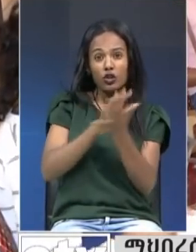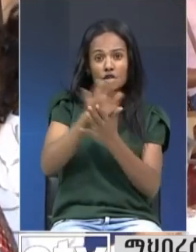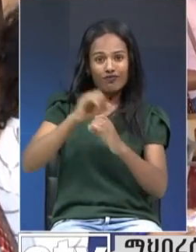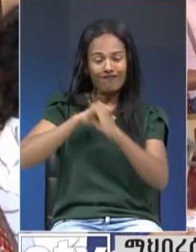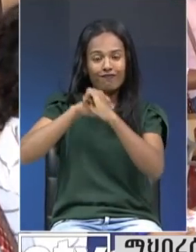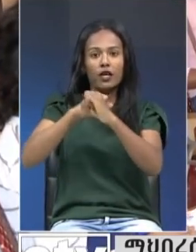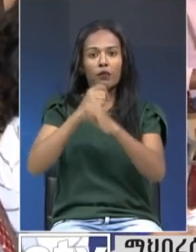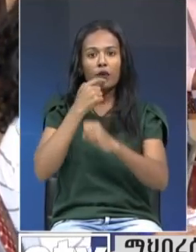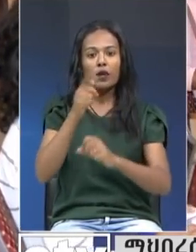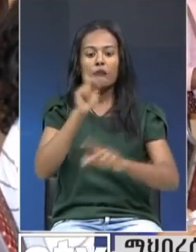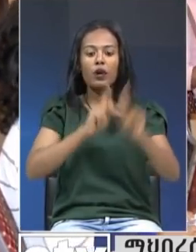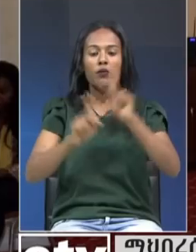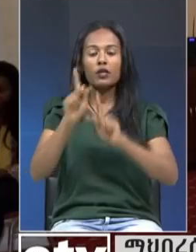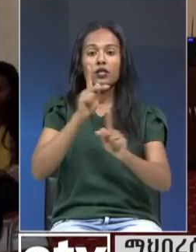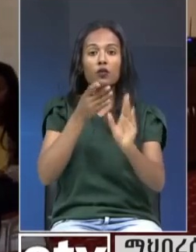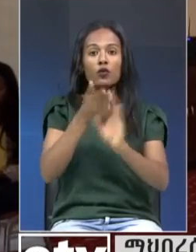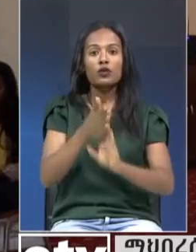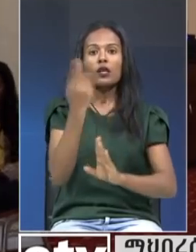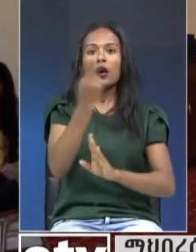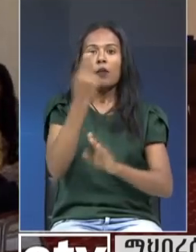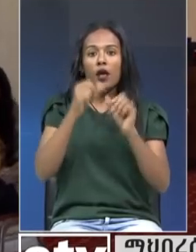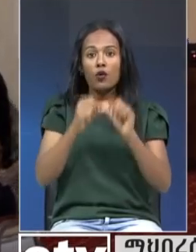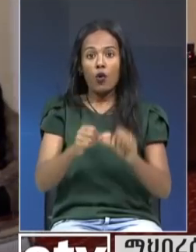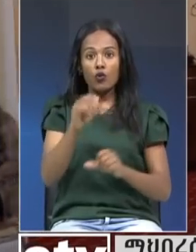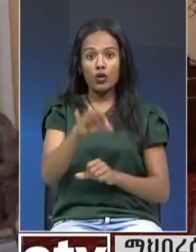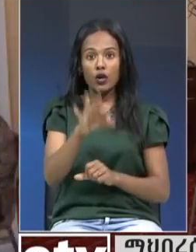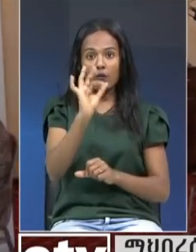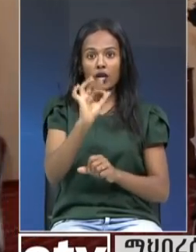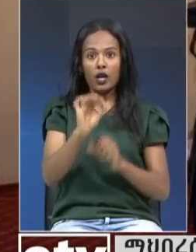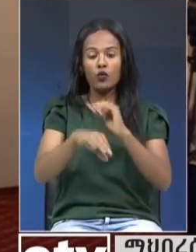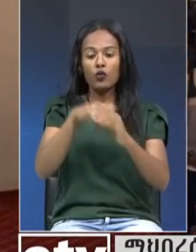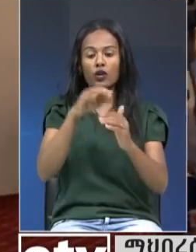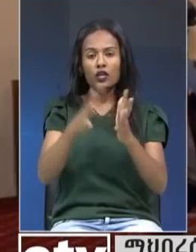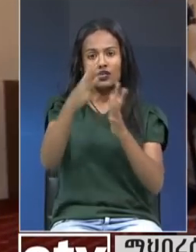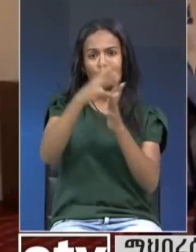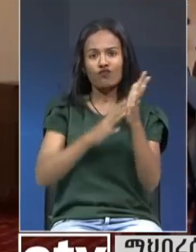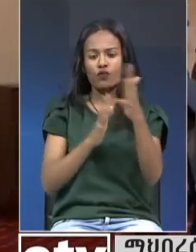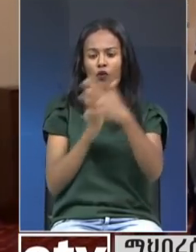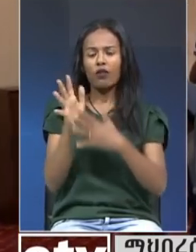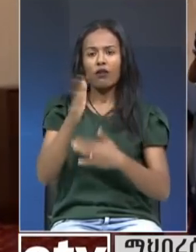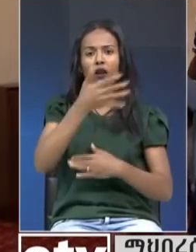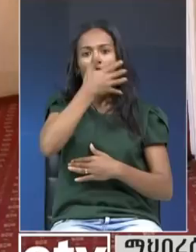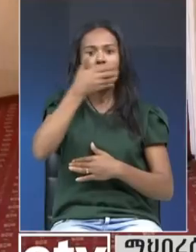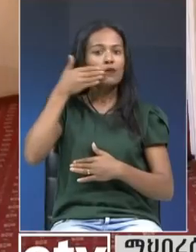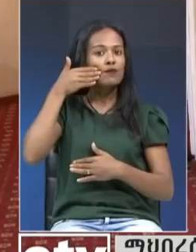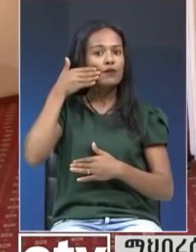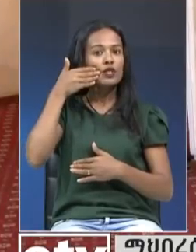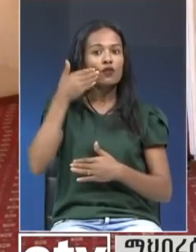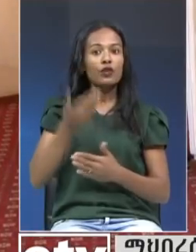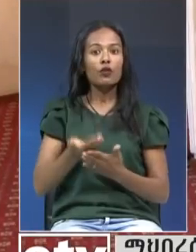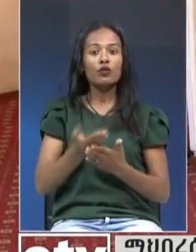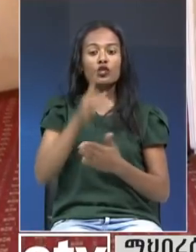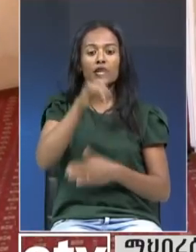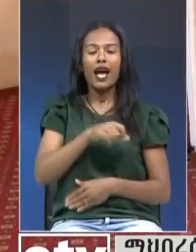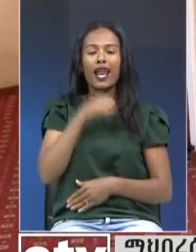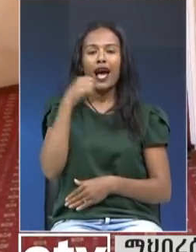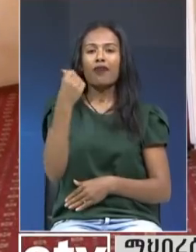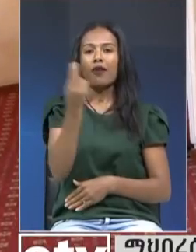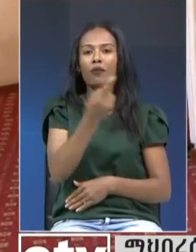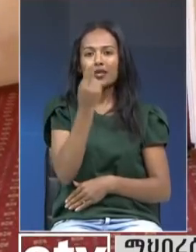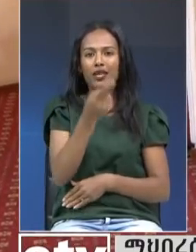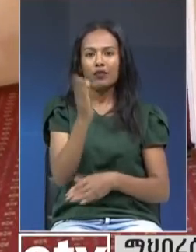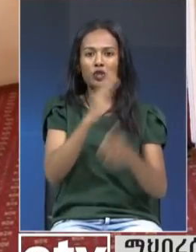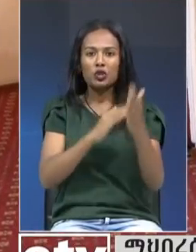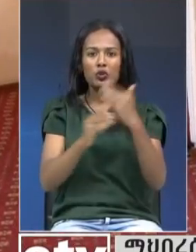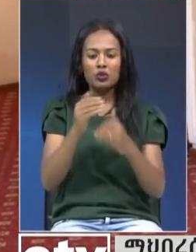ለመከላከል በሚል በህብረተሰቡ ዘንድ ጥቅም ላይ የዋሉ የሚገኙ የእጅ ጓንትና የአፍና የአፍንጫ መሸፈኛዎችን ያለ አግባብ መጠቀም